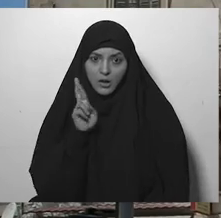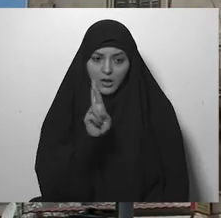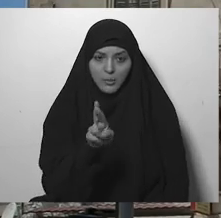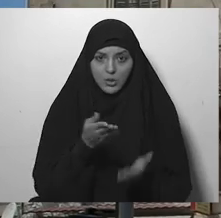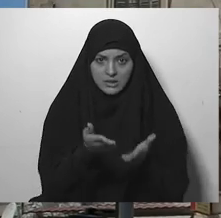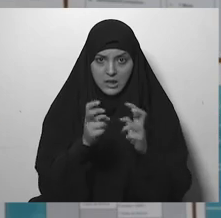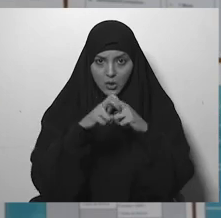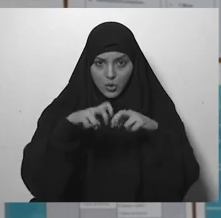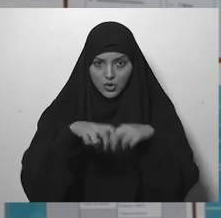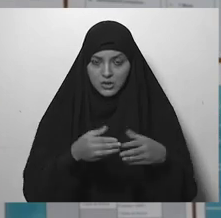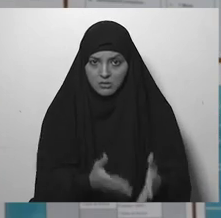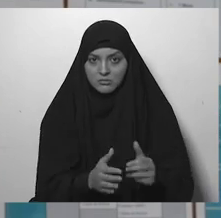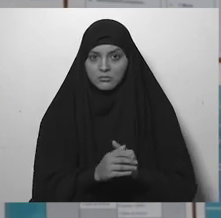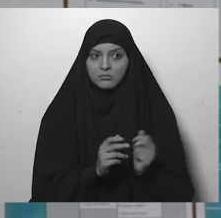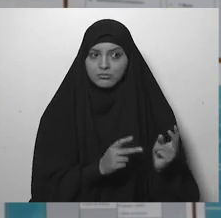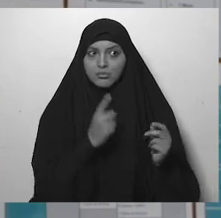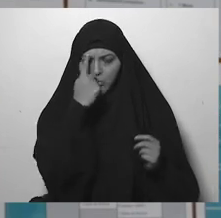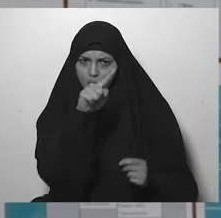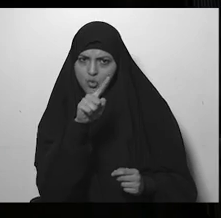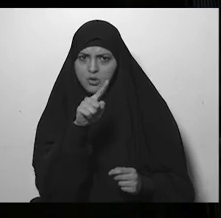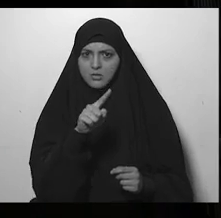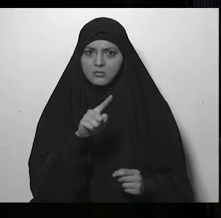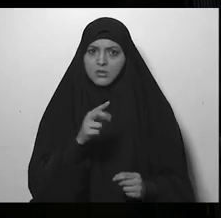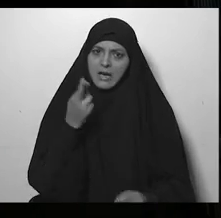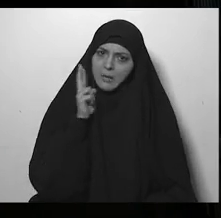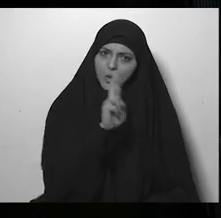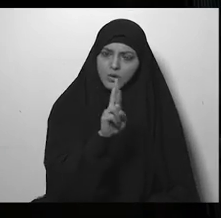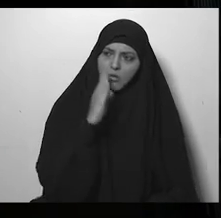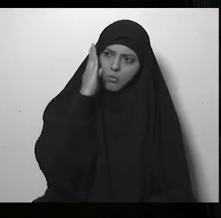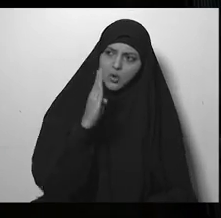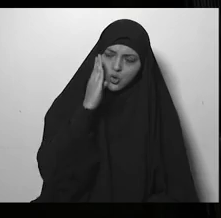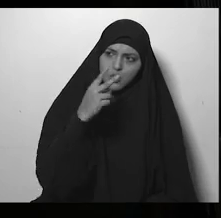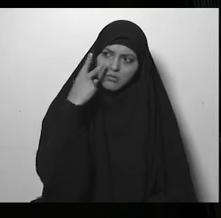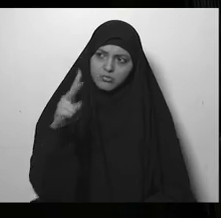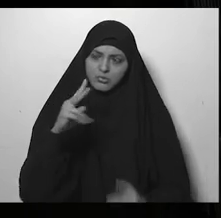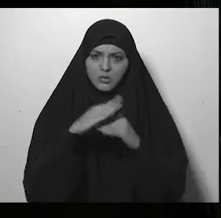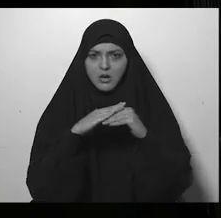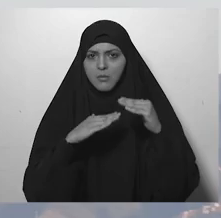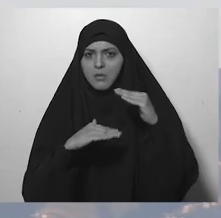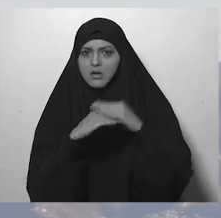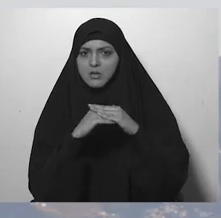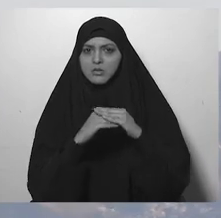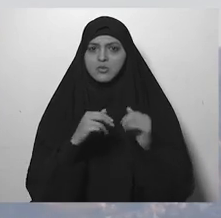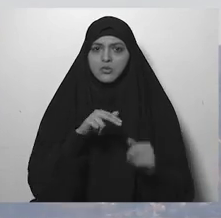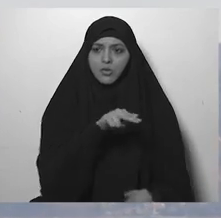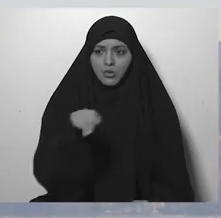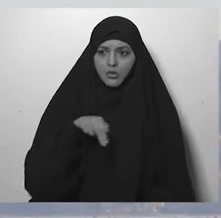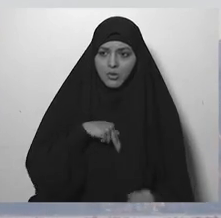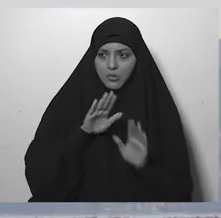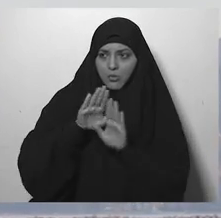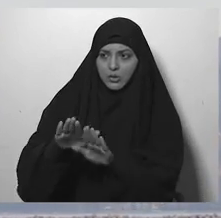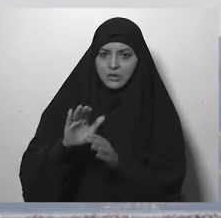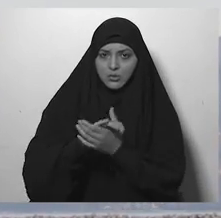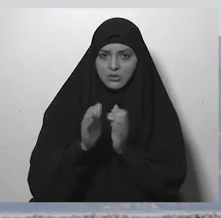Le rapport de cette recherche-là viendra pour répondre aux besoins d'amélioration de notre